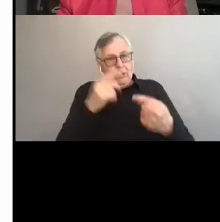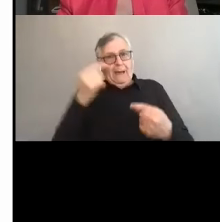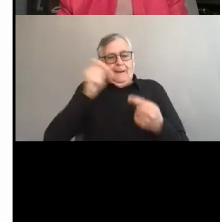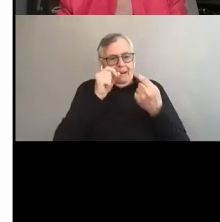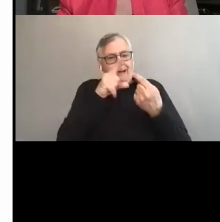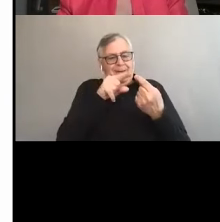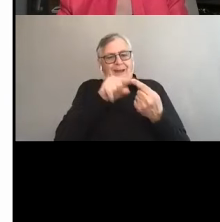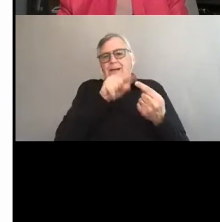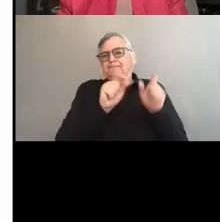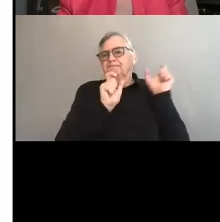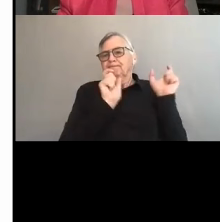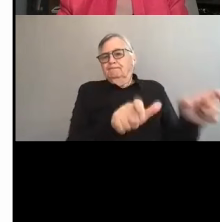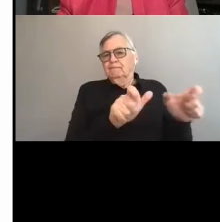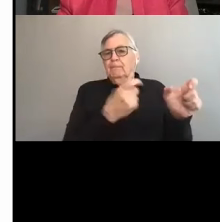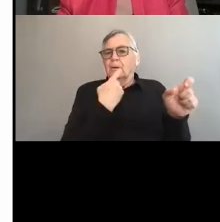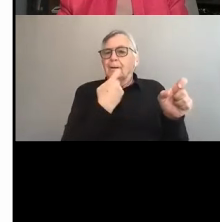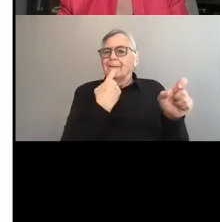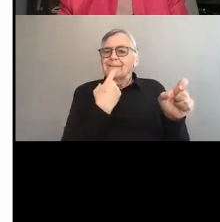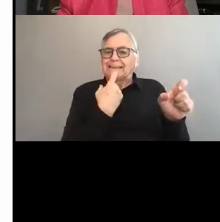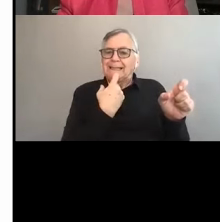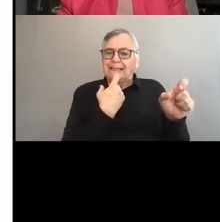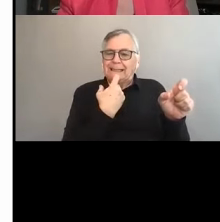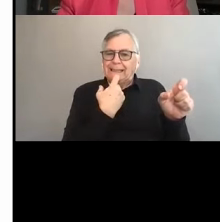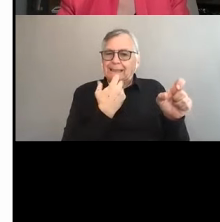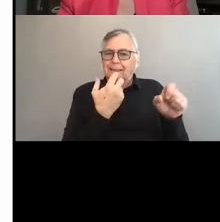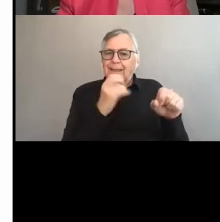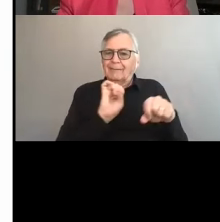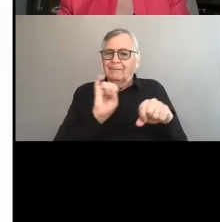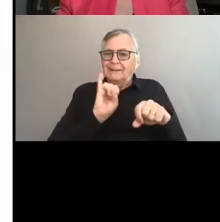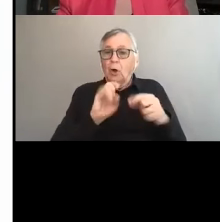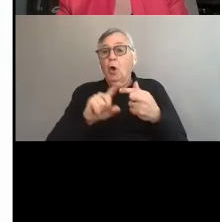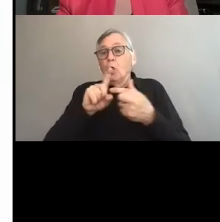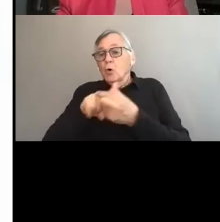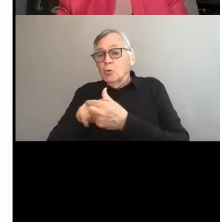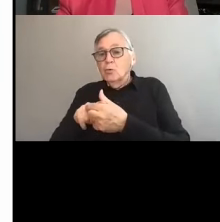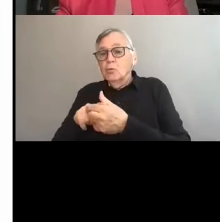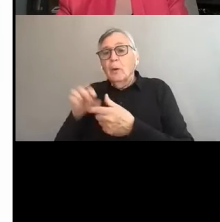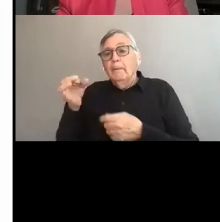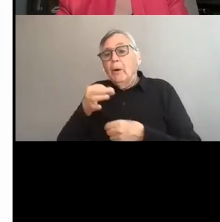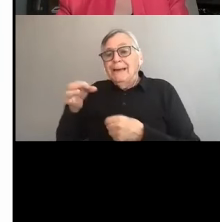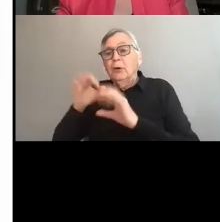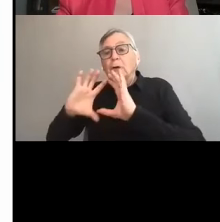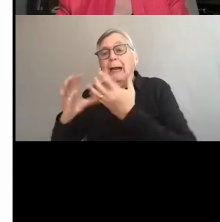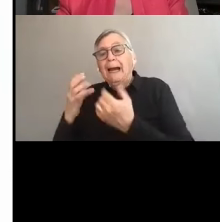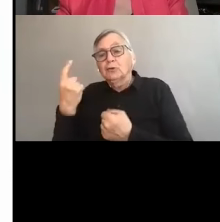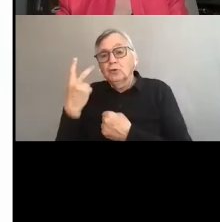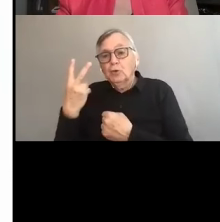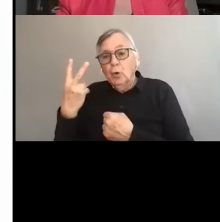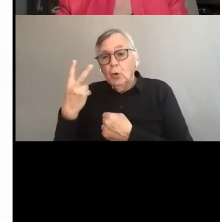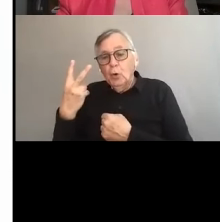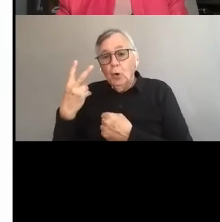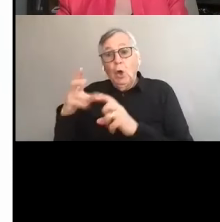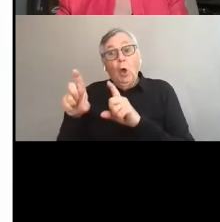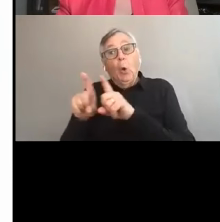nos cellules puis à combattre l'infection, ou via les molécules de classe 2 qui vont